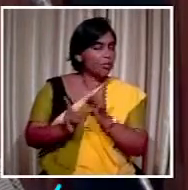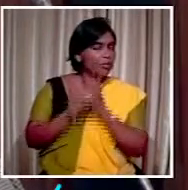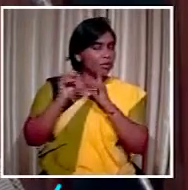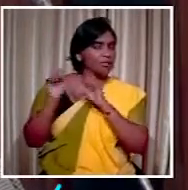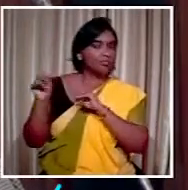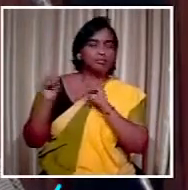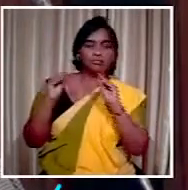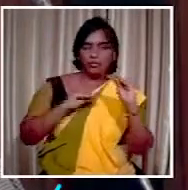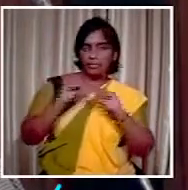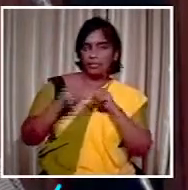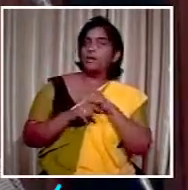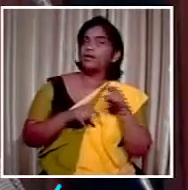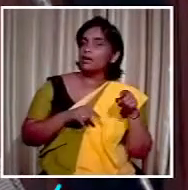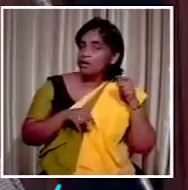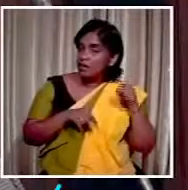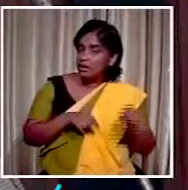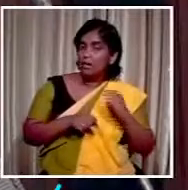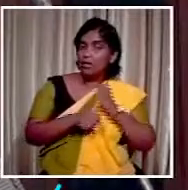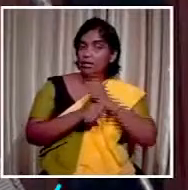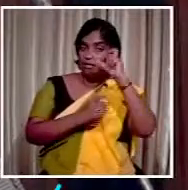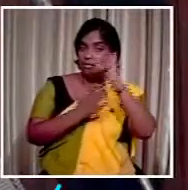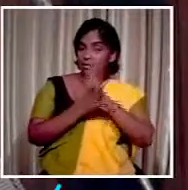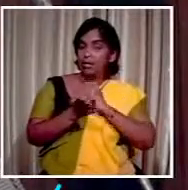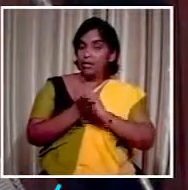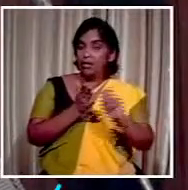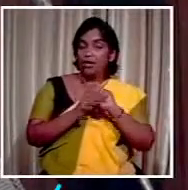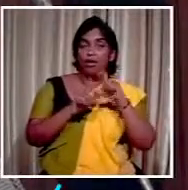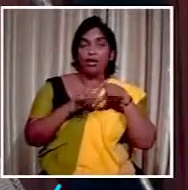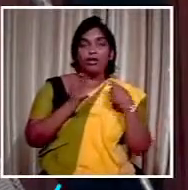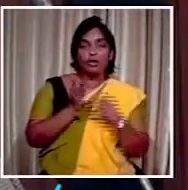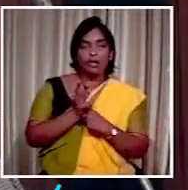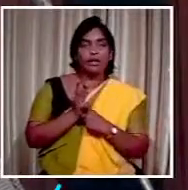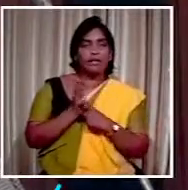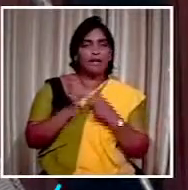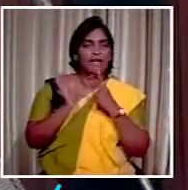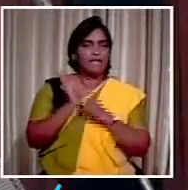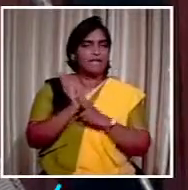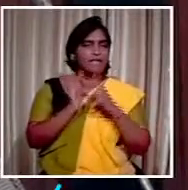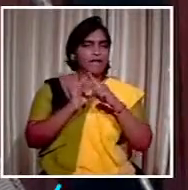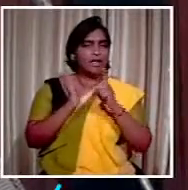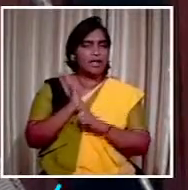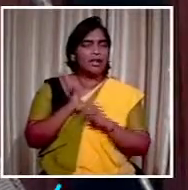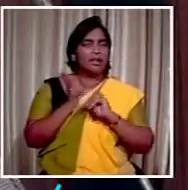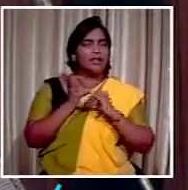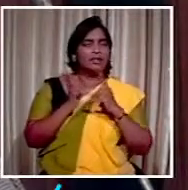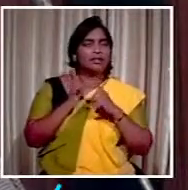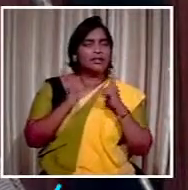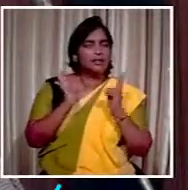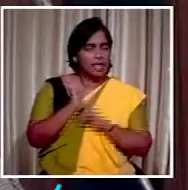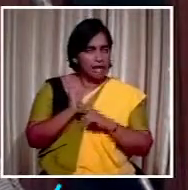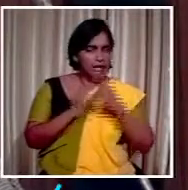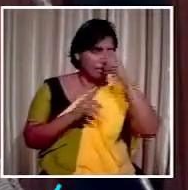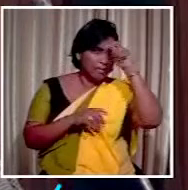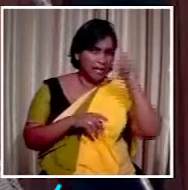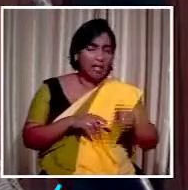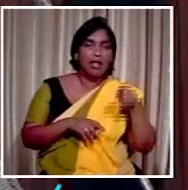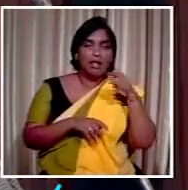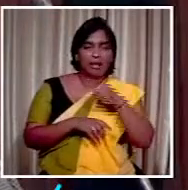anukoolawa. Me aandu krama vyavasthawa liwwe mahacharya AJ Wilson mahathmaya chelwanayaka metitumage